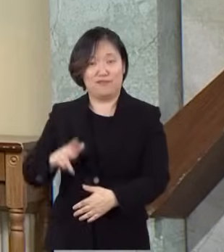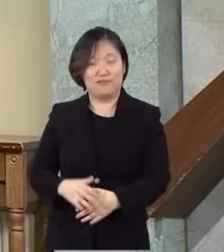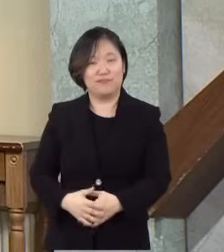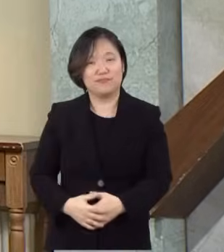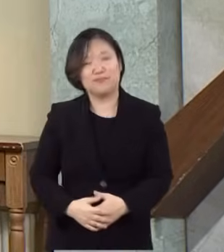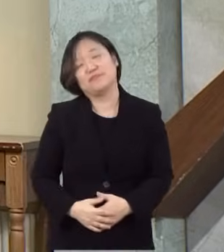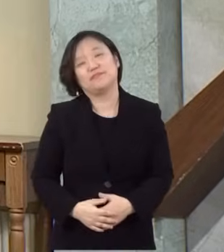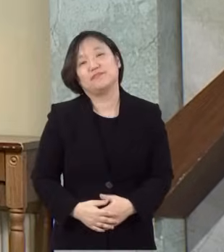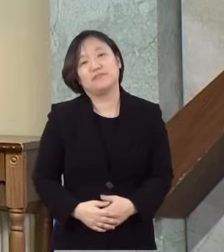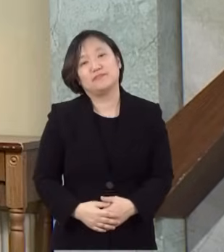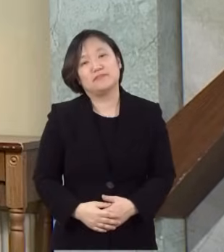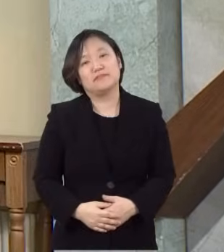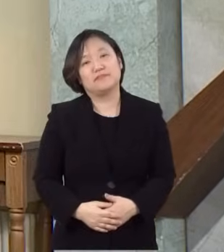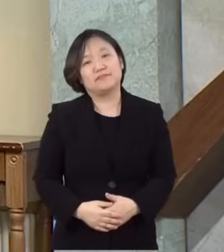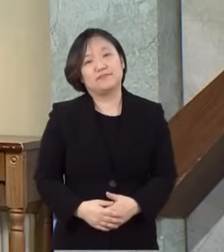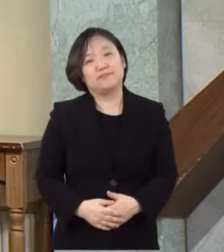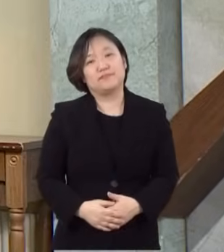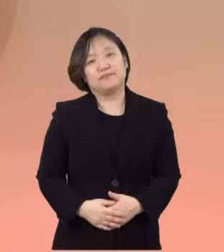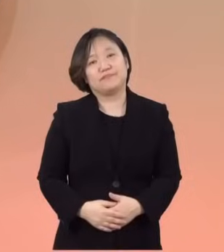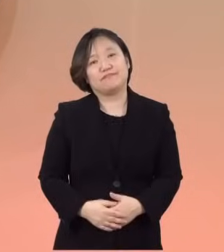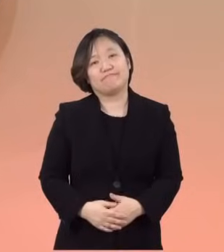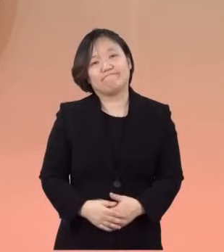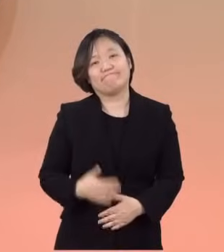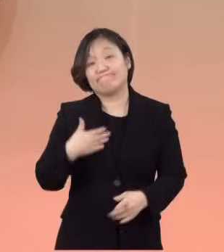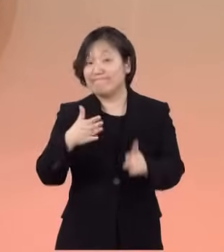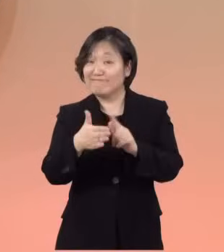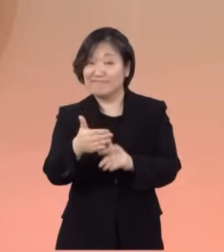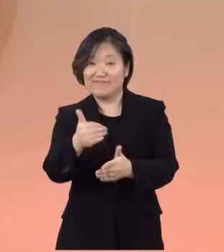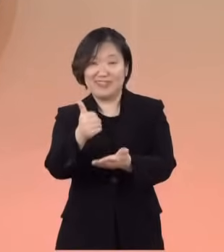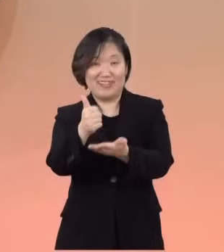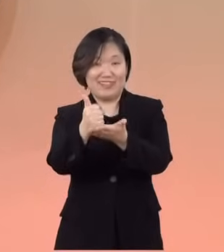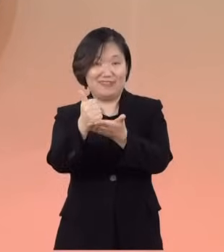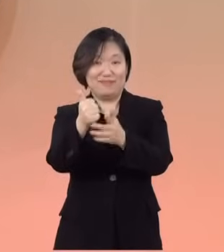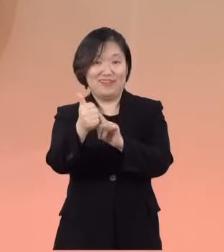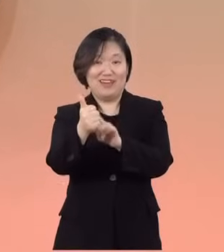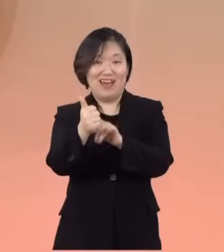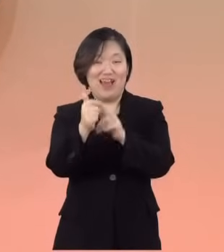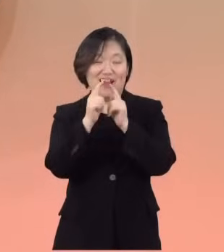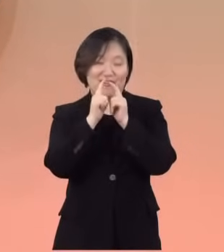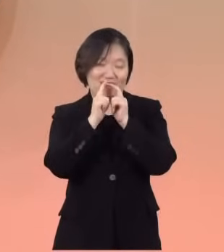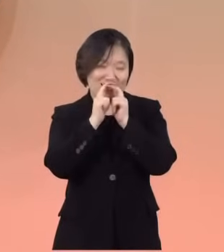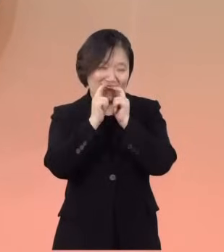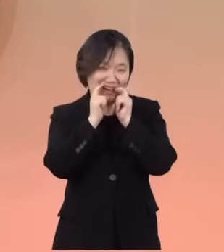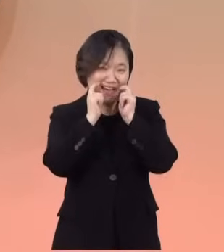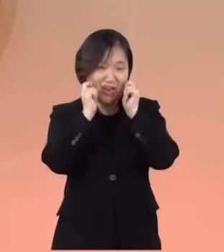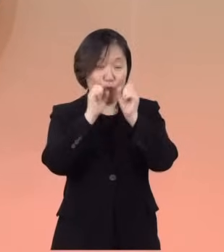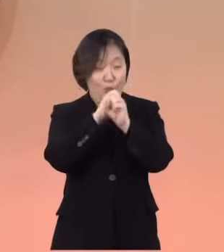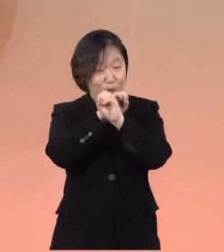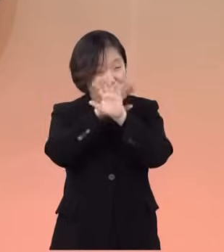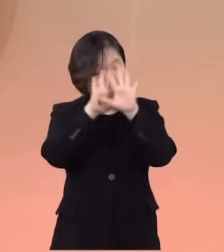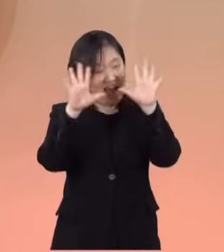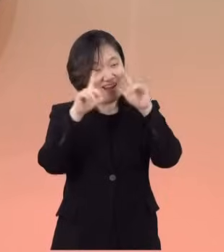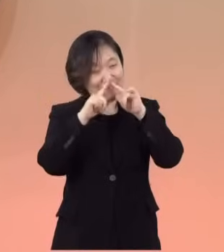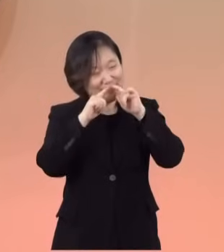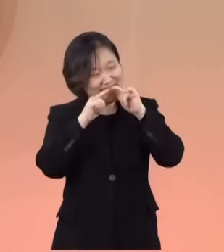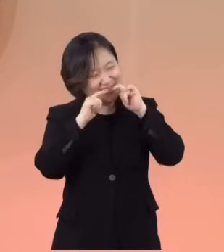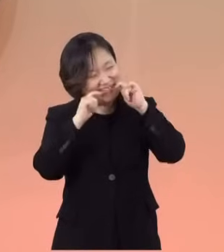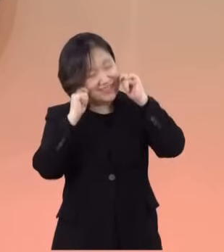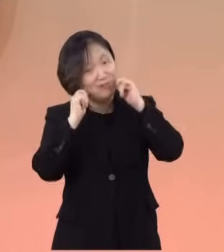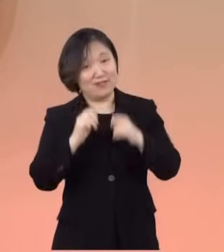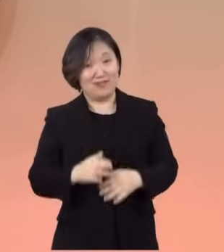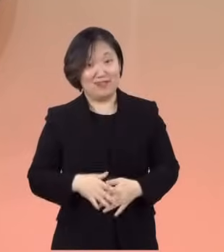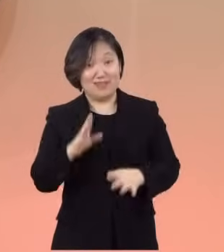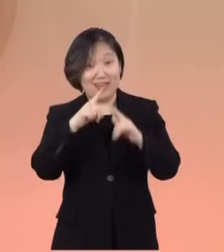발언을 세우게 됩니다 부처님께서 환한 미소를 지으시는